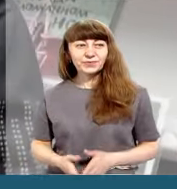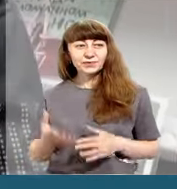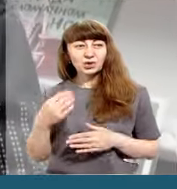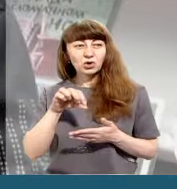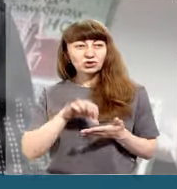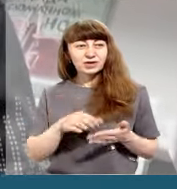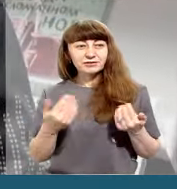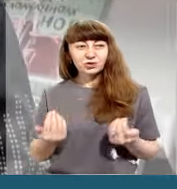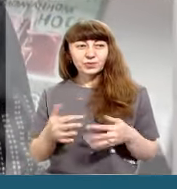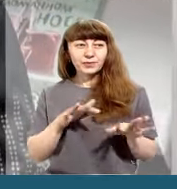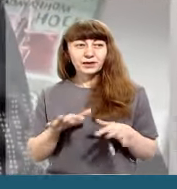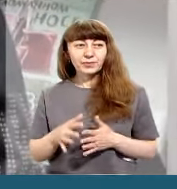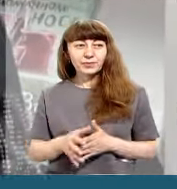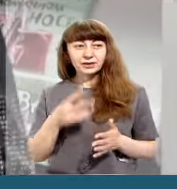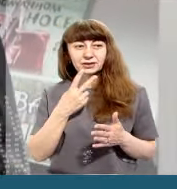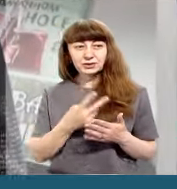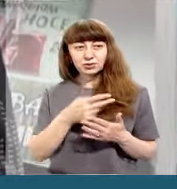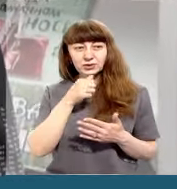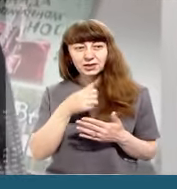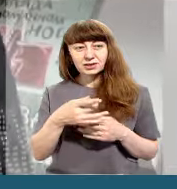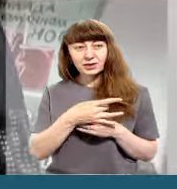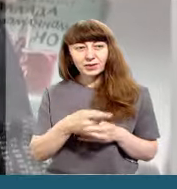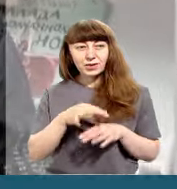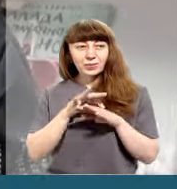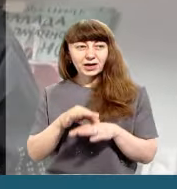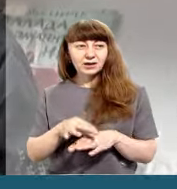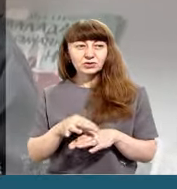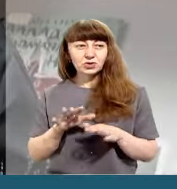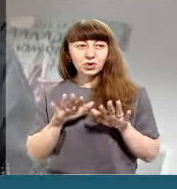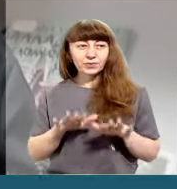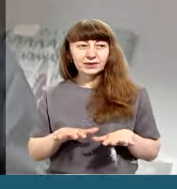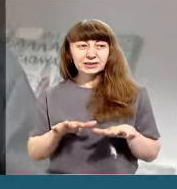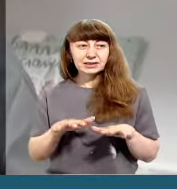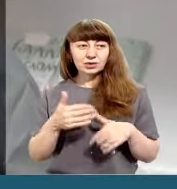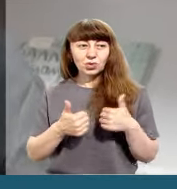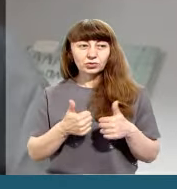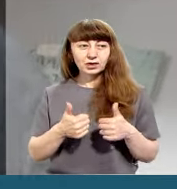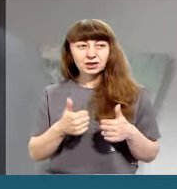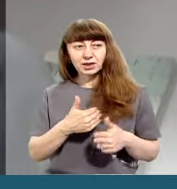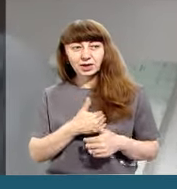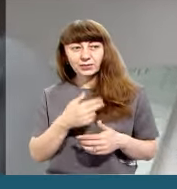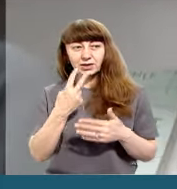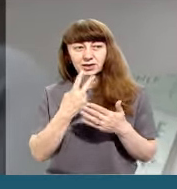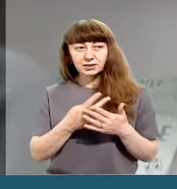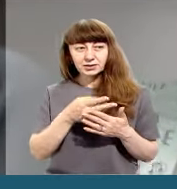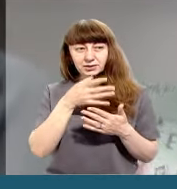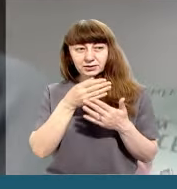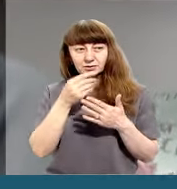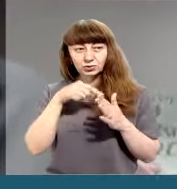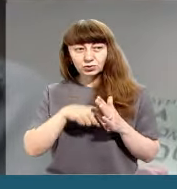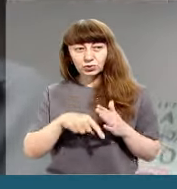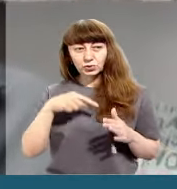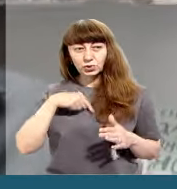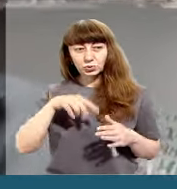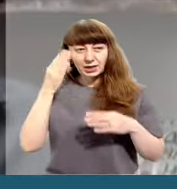участники сегодняшнего мероприятия представляют Костанайский район. Пройдя достойно местный этап конкурса, сегодня они рассчитывают продемонстрировать всю глубину